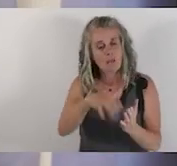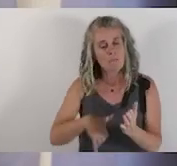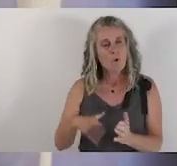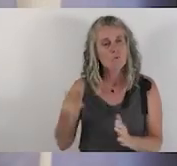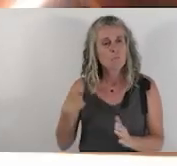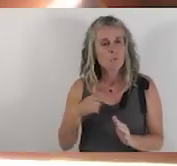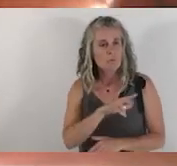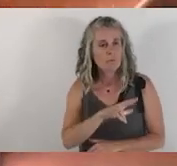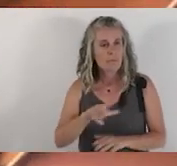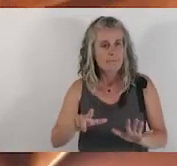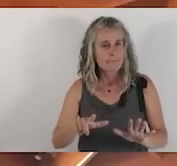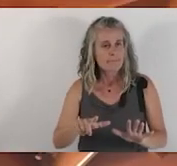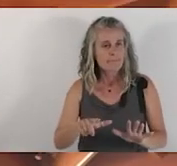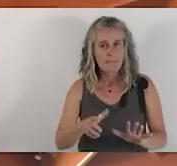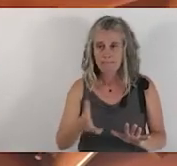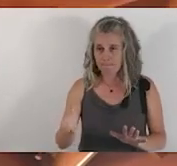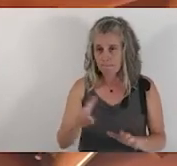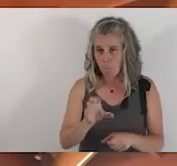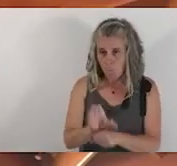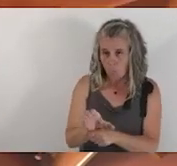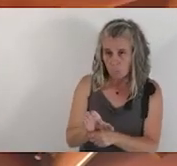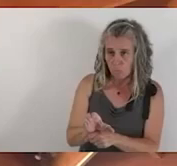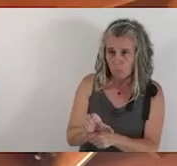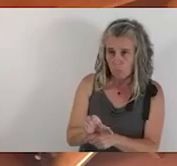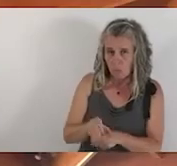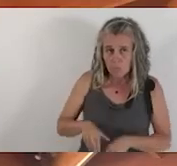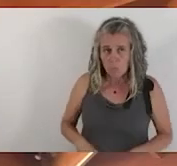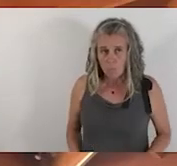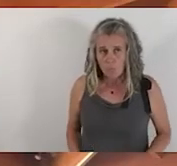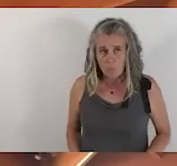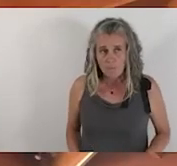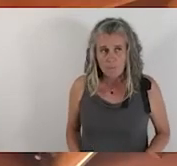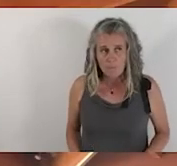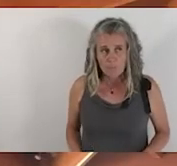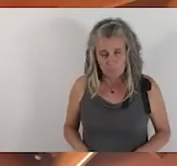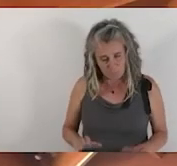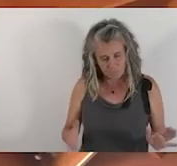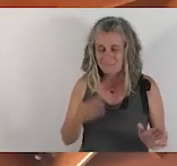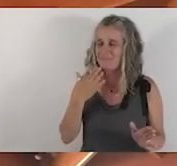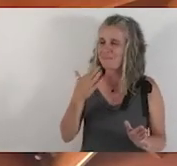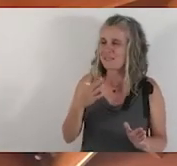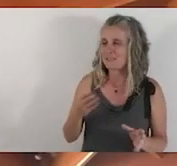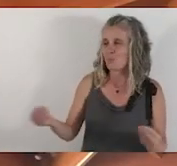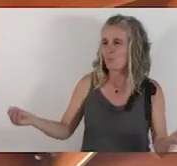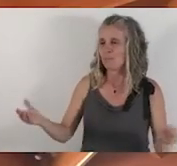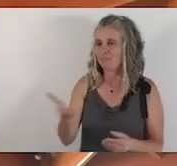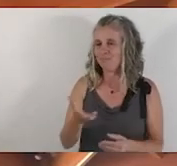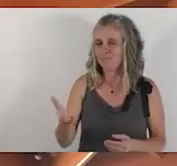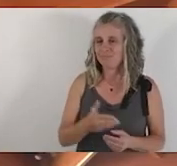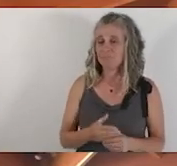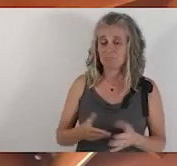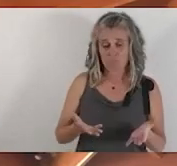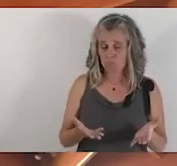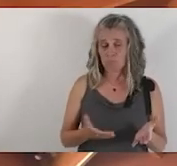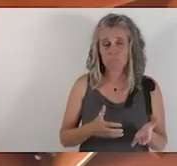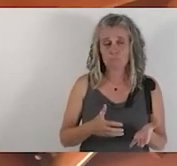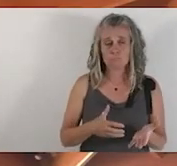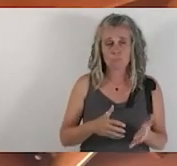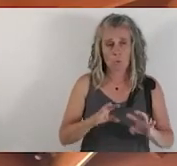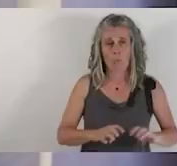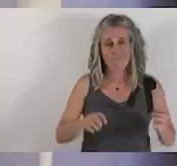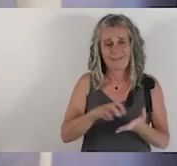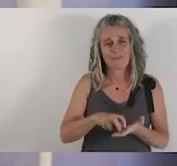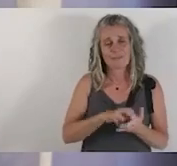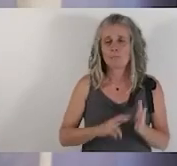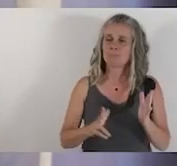37. Y a-t-il des contre? Des abstentions. Eh bien, merci beaucoup. Avis favorable du Conseil.